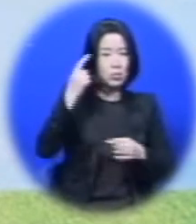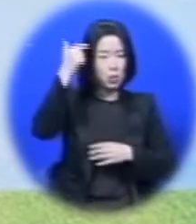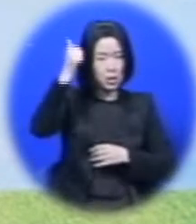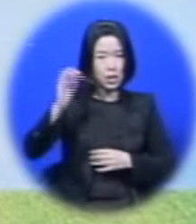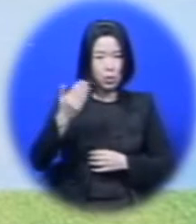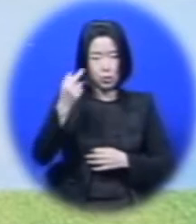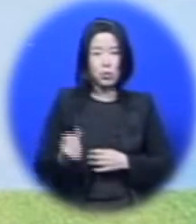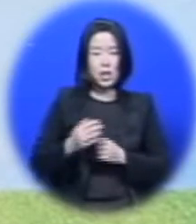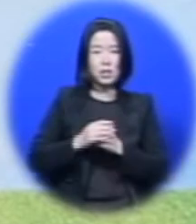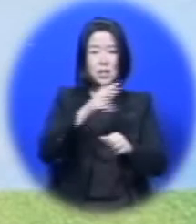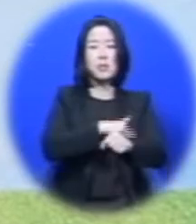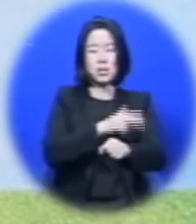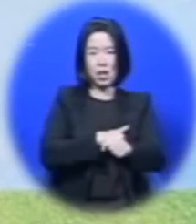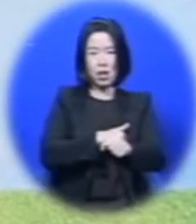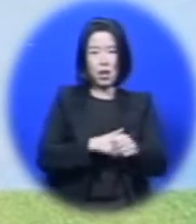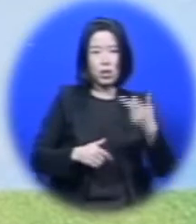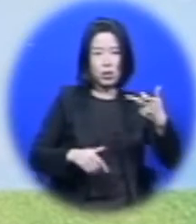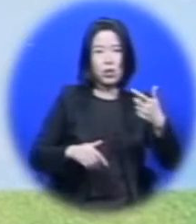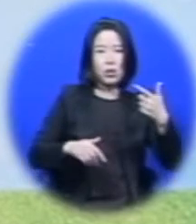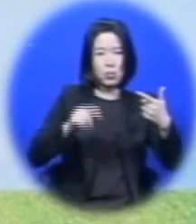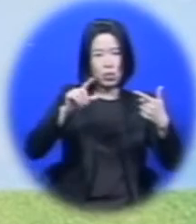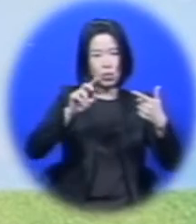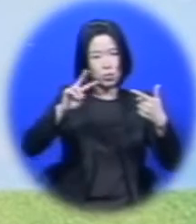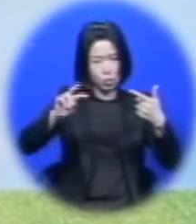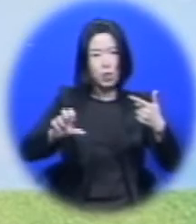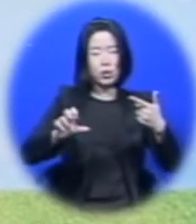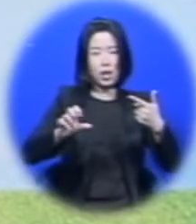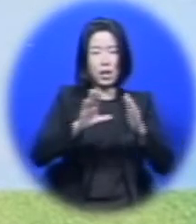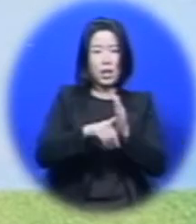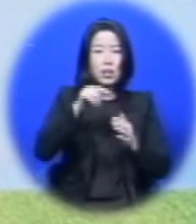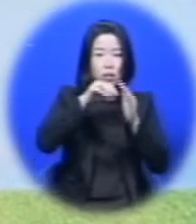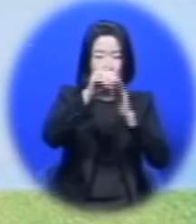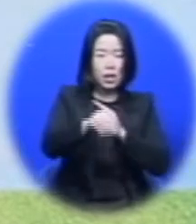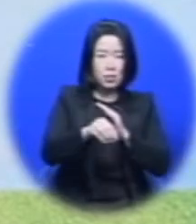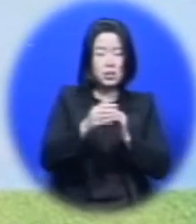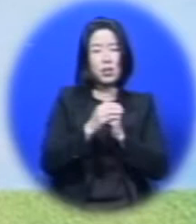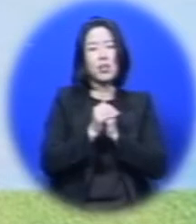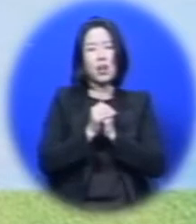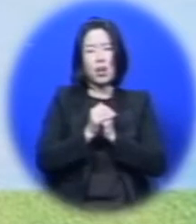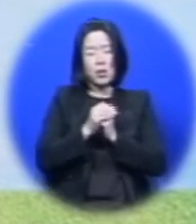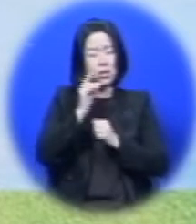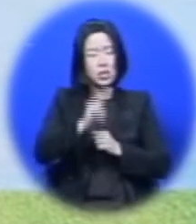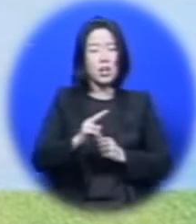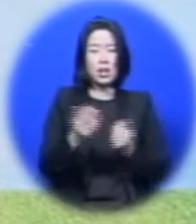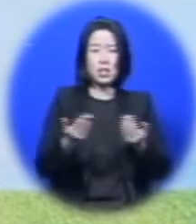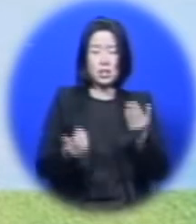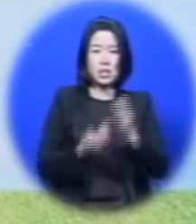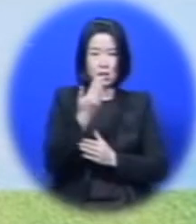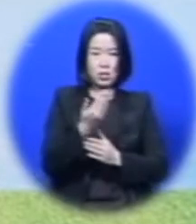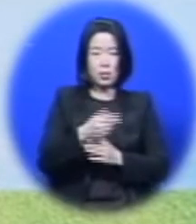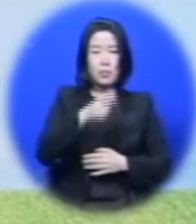6.25 전쟁 때 공산군이 그곳에 들어가면서 아, 끔찍하게 이제 상황이 변한 거죠. 수요